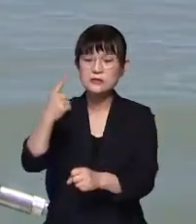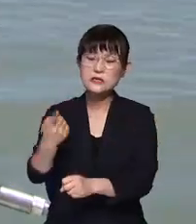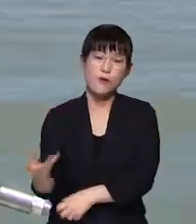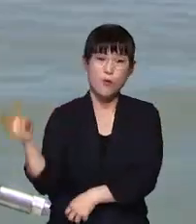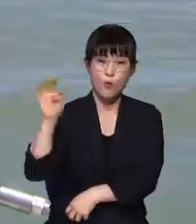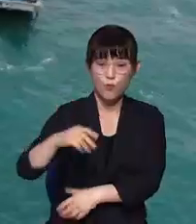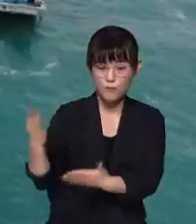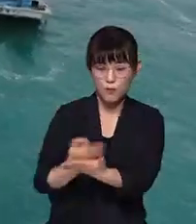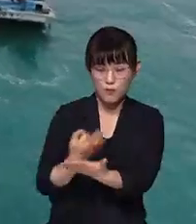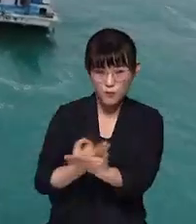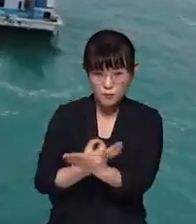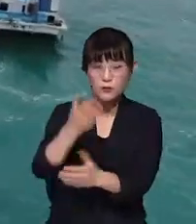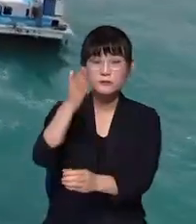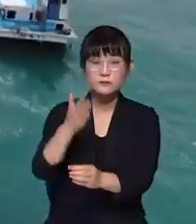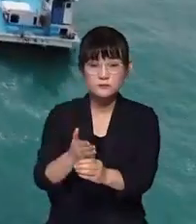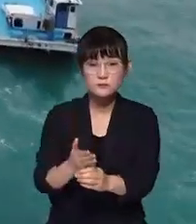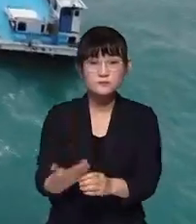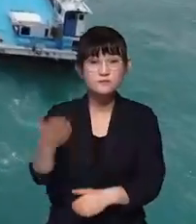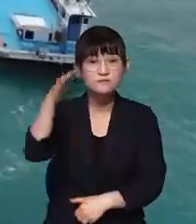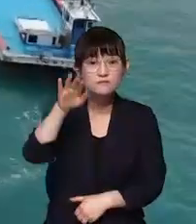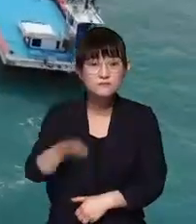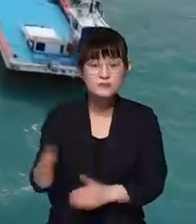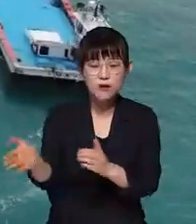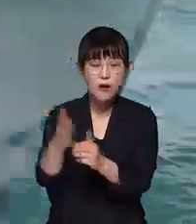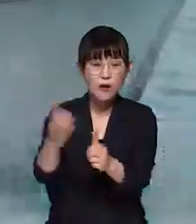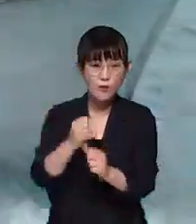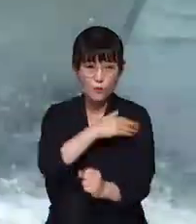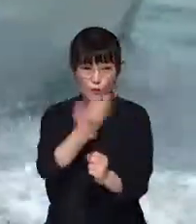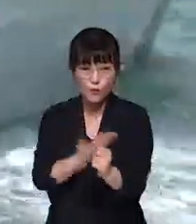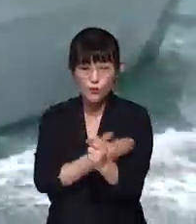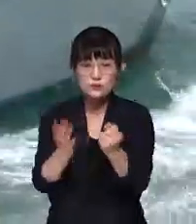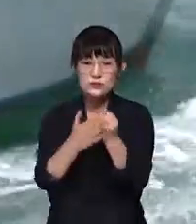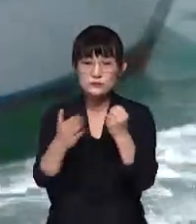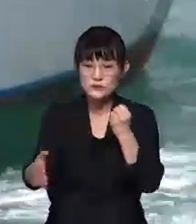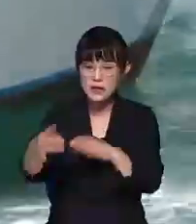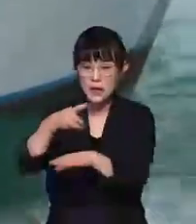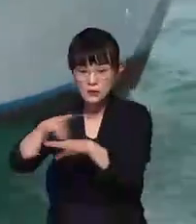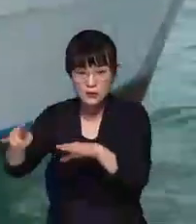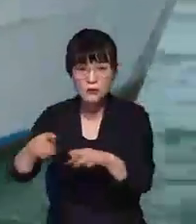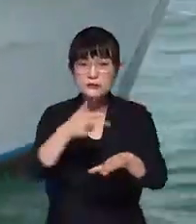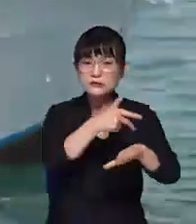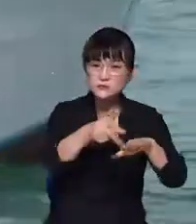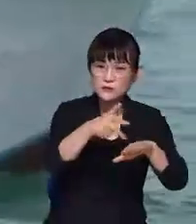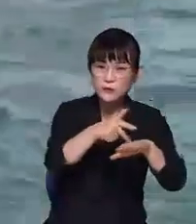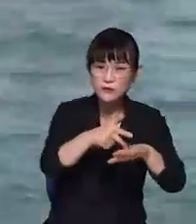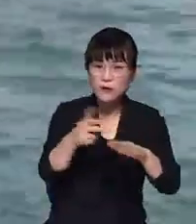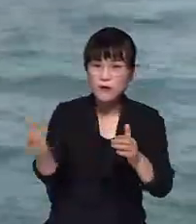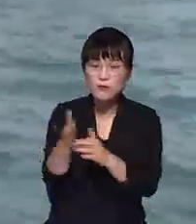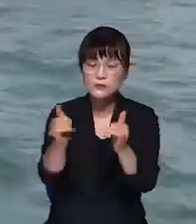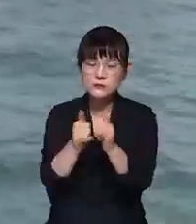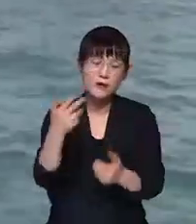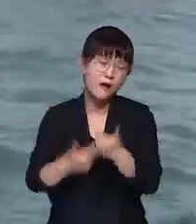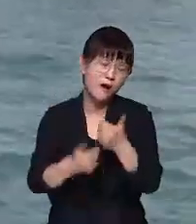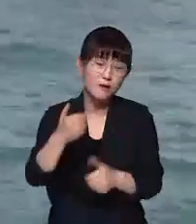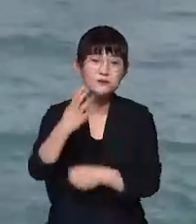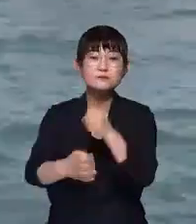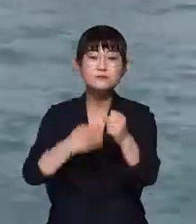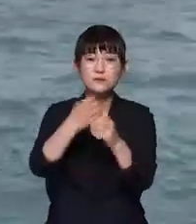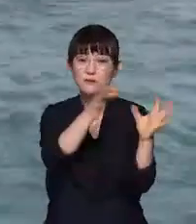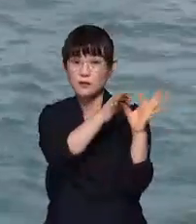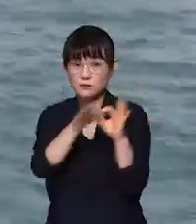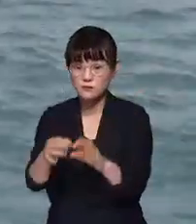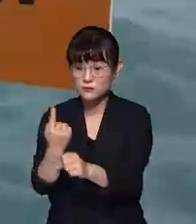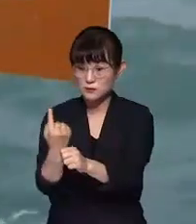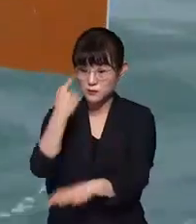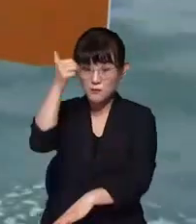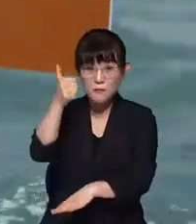있습니다. 하지만 어업 분을 놓고 해남과 진도 어민들이 40년 갈등을 빚어왔고 지난해 말 법원